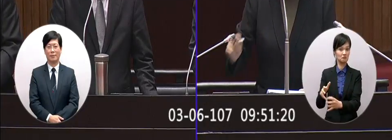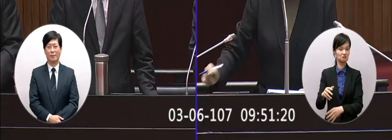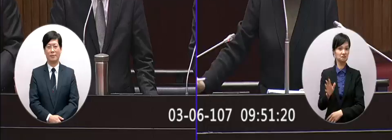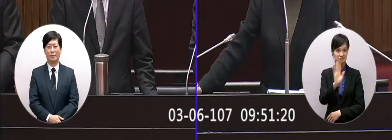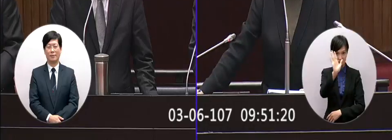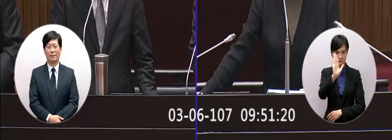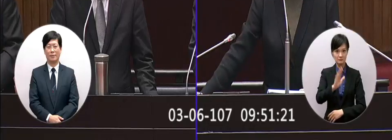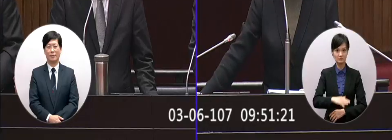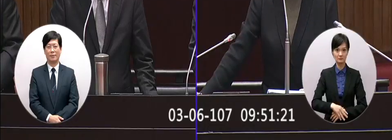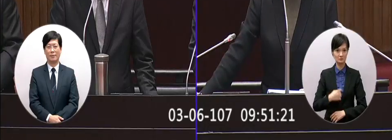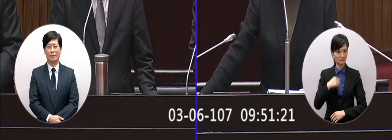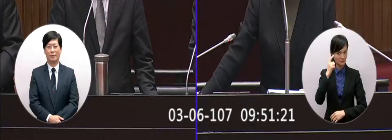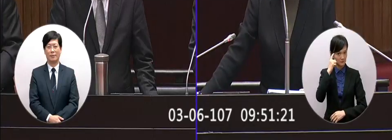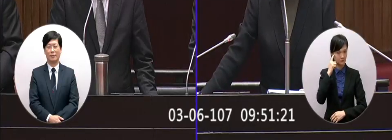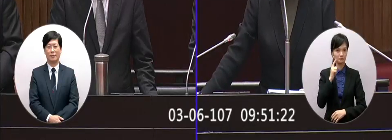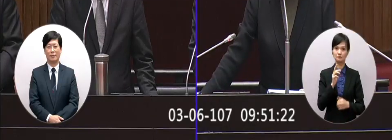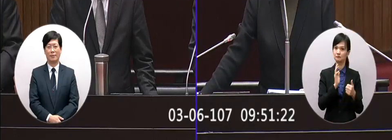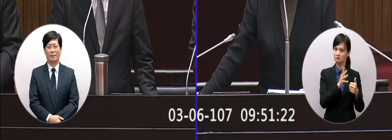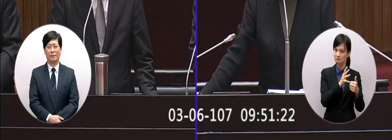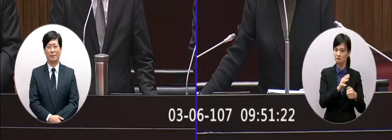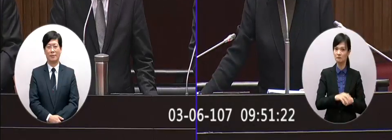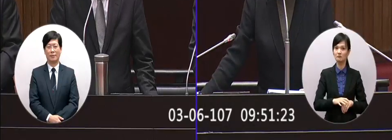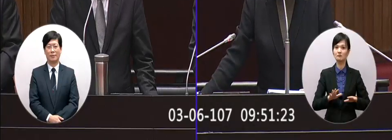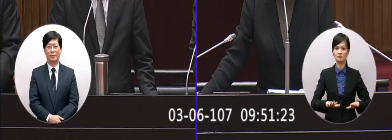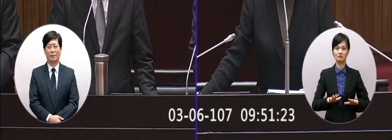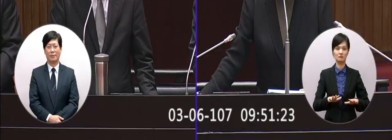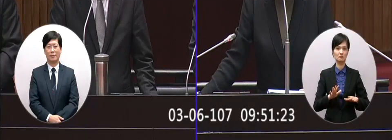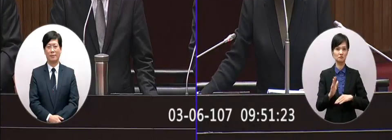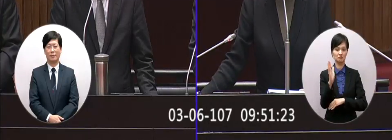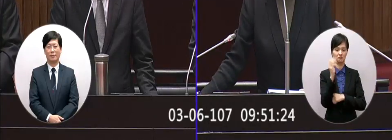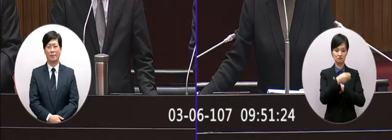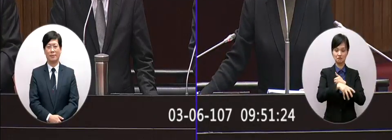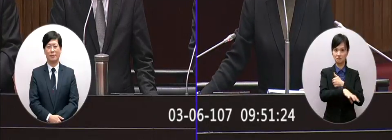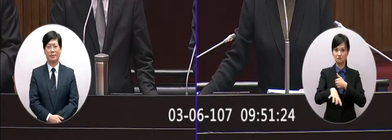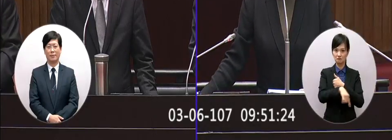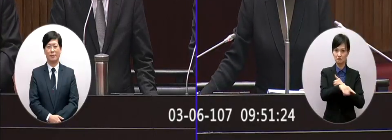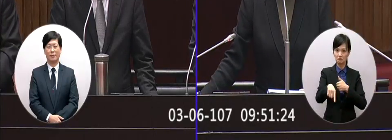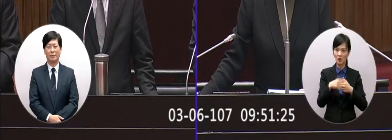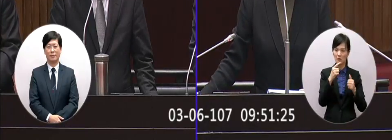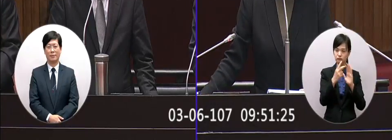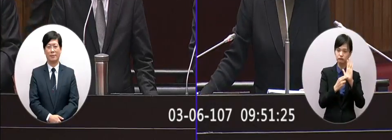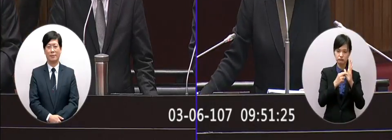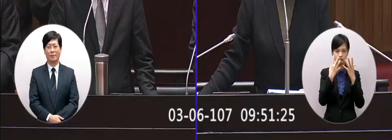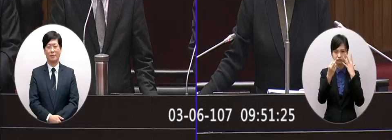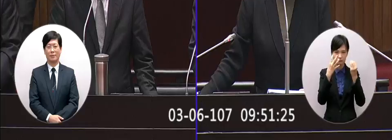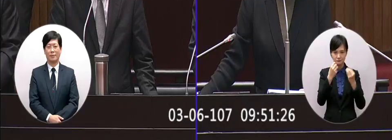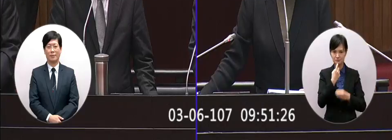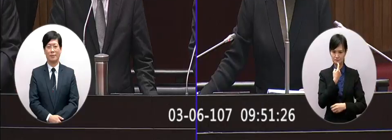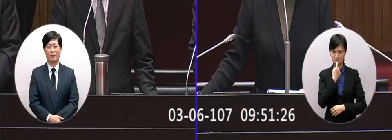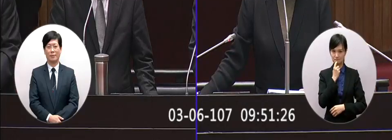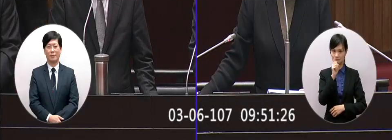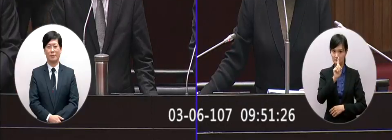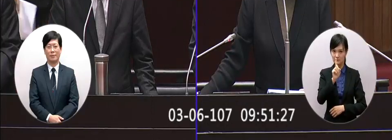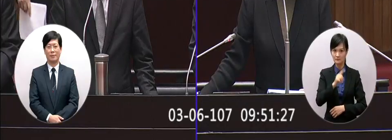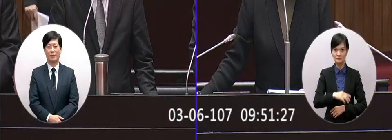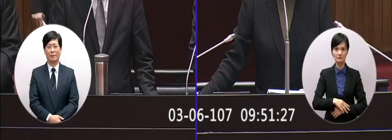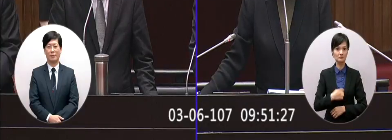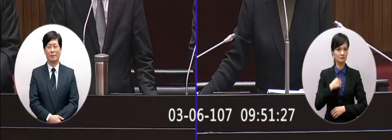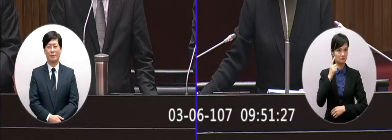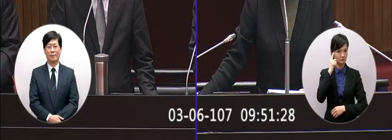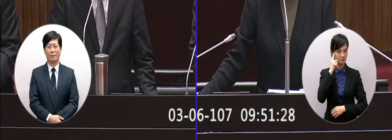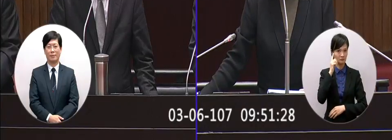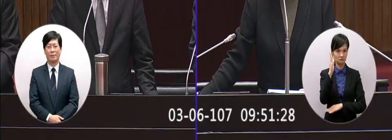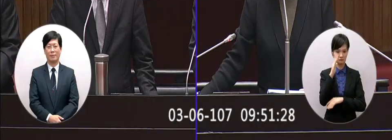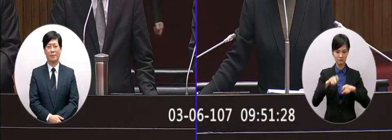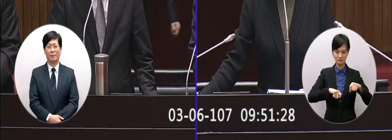们来一起来探讨一下各部会一直说不清楚的疑点。我认为政策本来就是应该要公